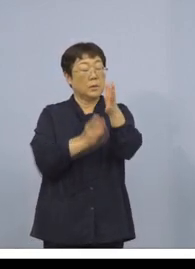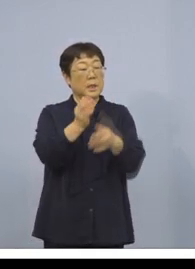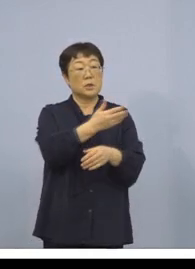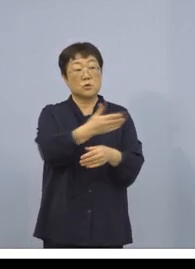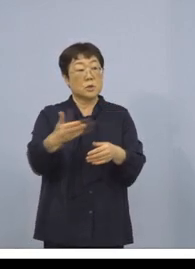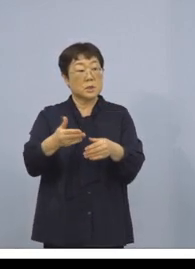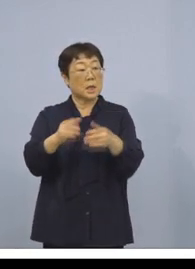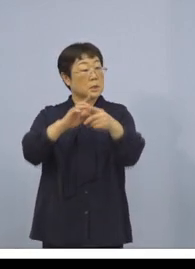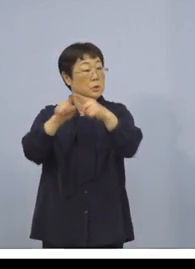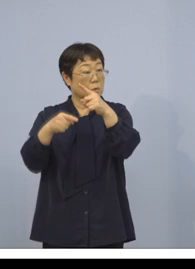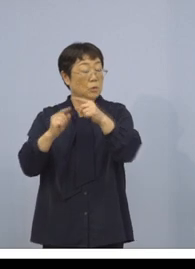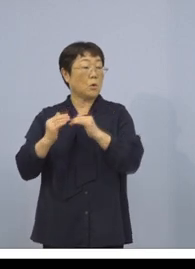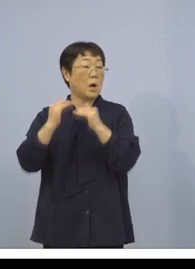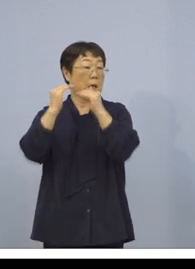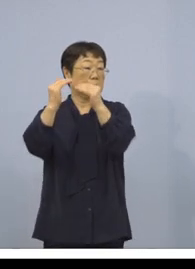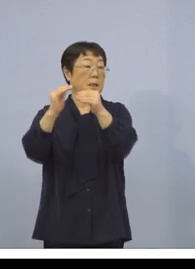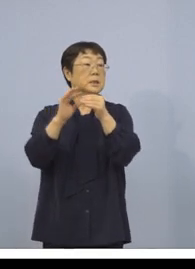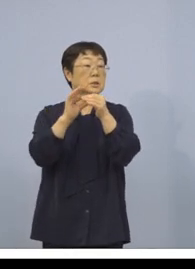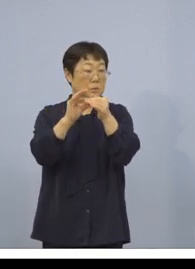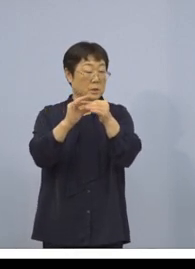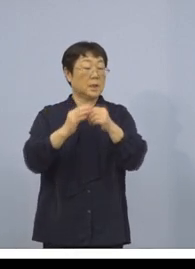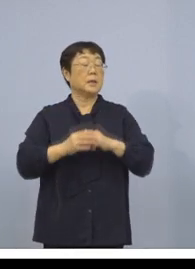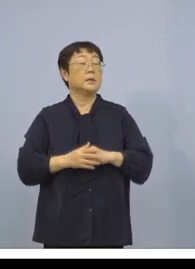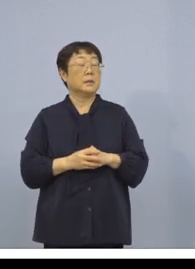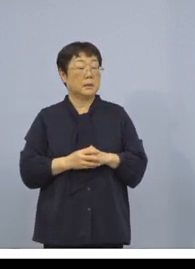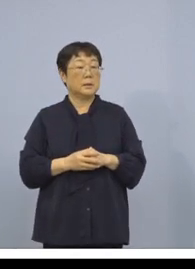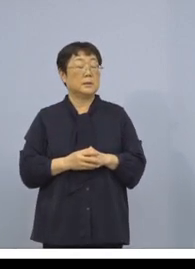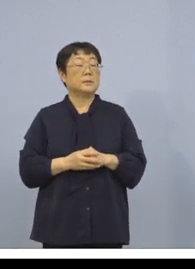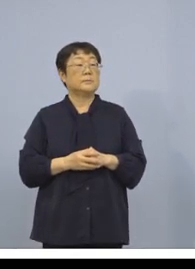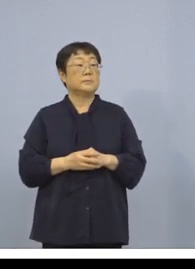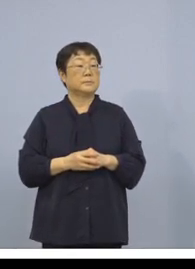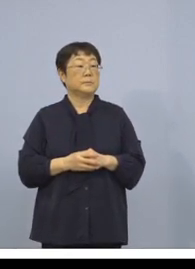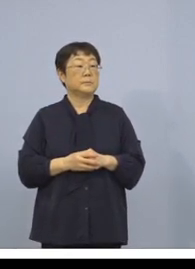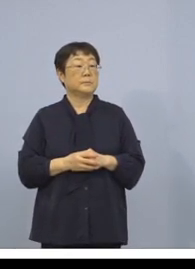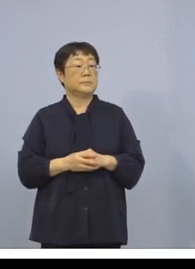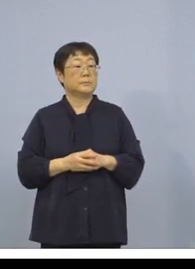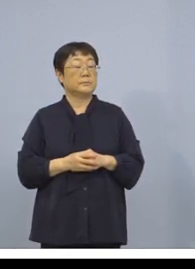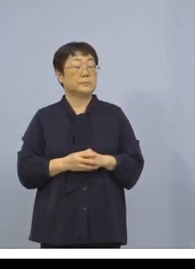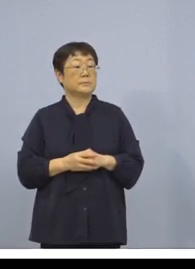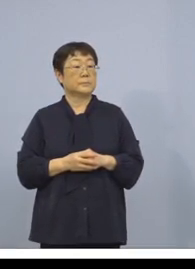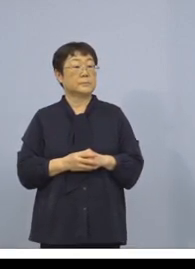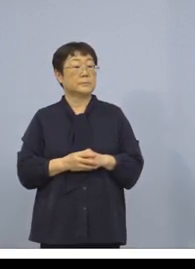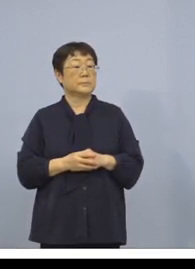ですね、発展ということでございますが、もちろん